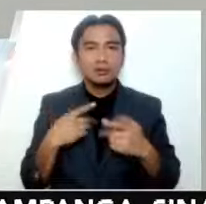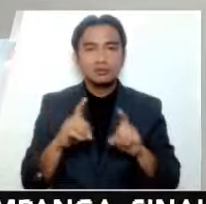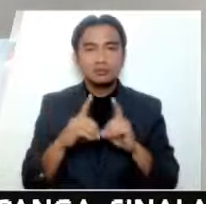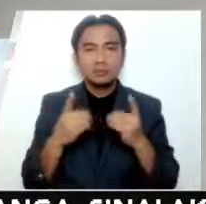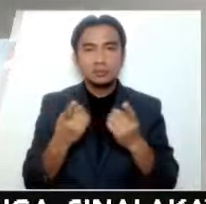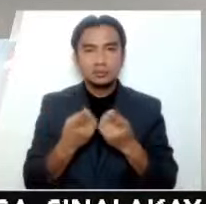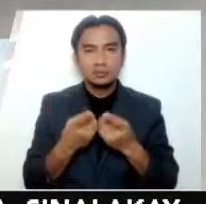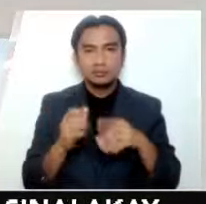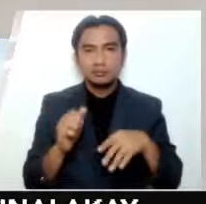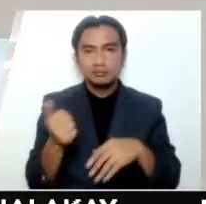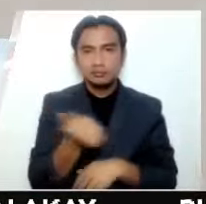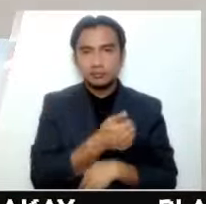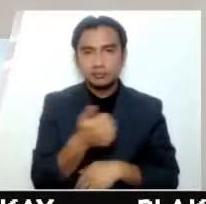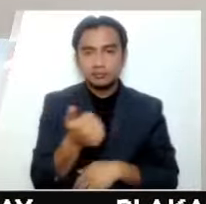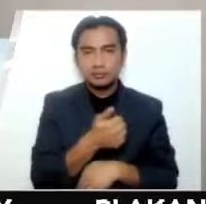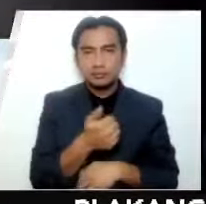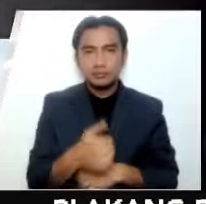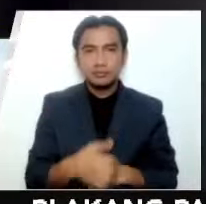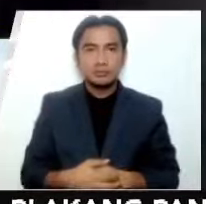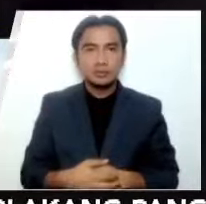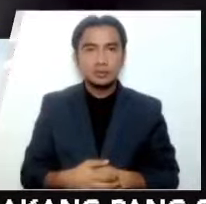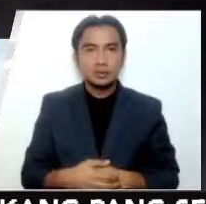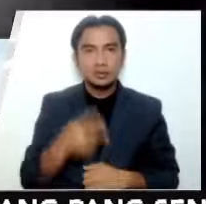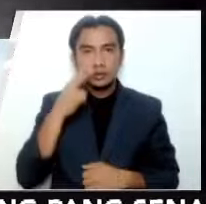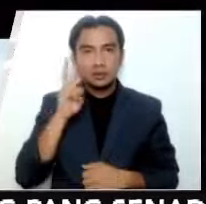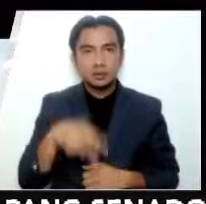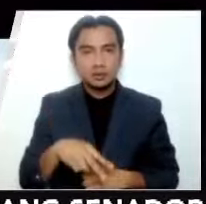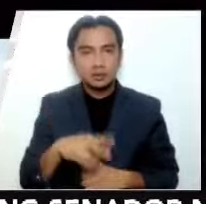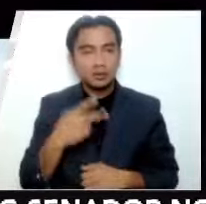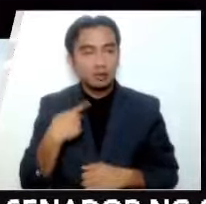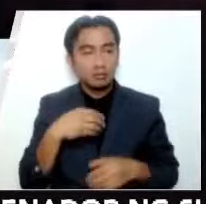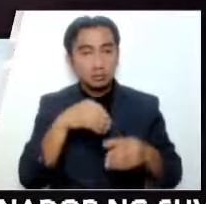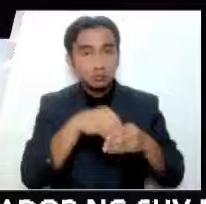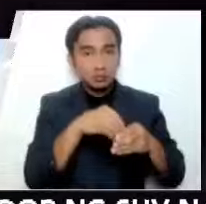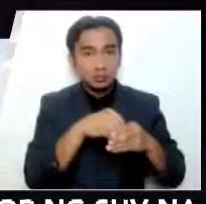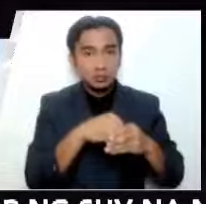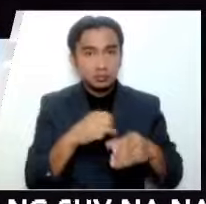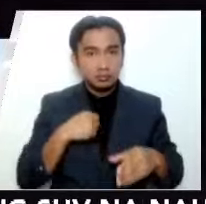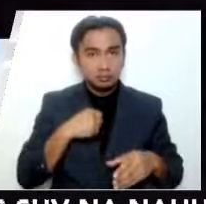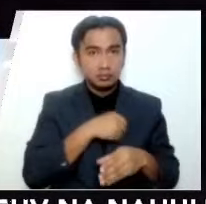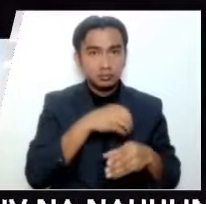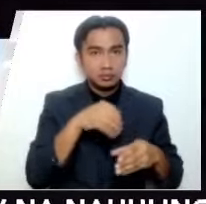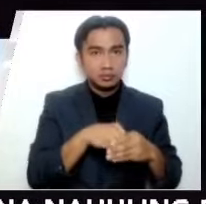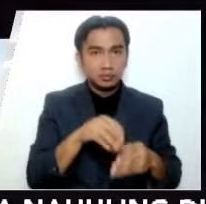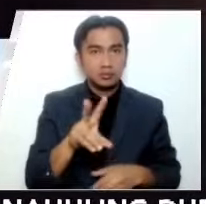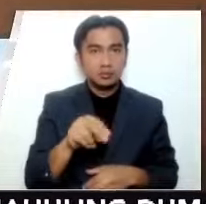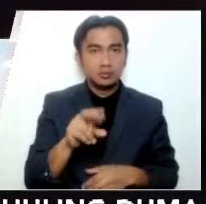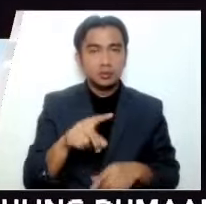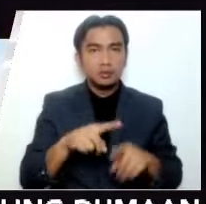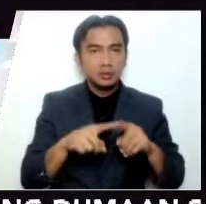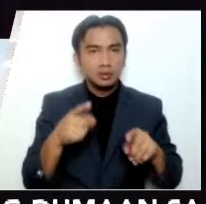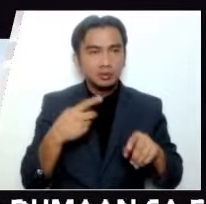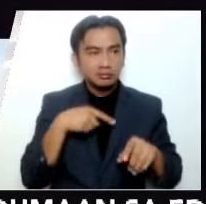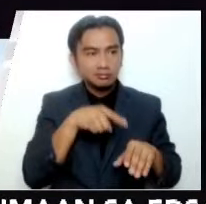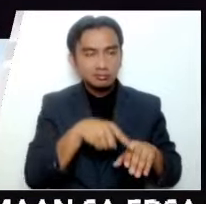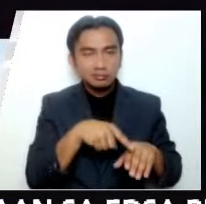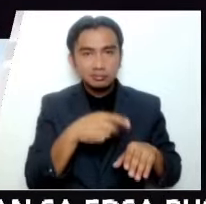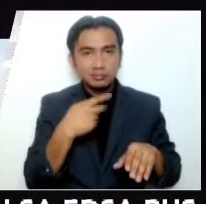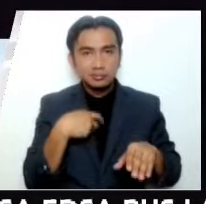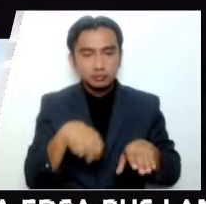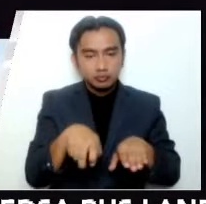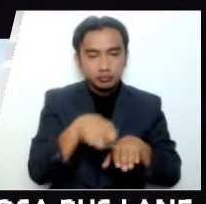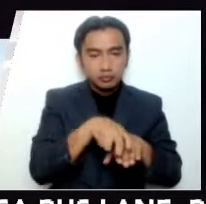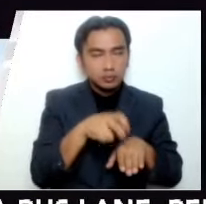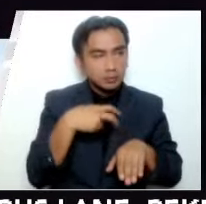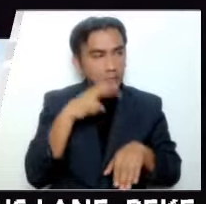transportation hindi kita sa video kung may senador na lula ng SUV pero nakita ang mukha ng isa nitong sakay umatras